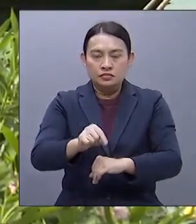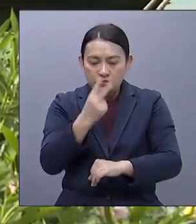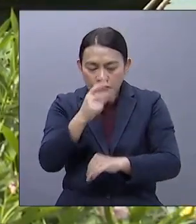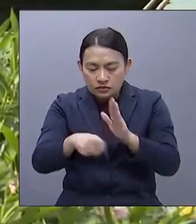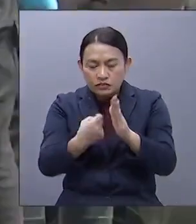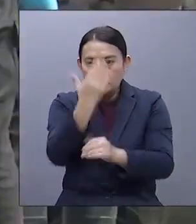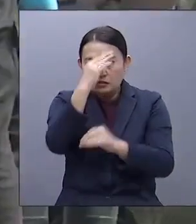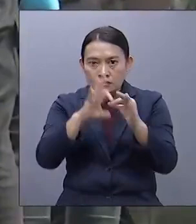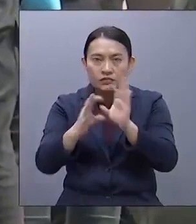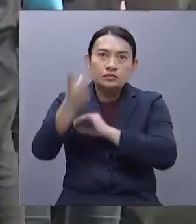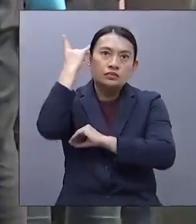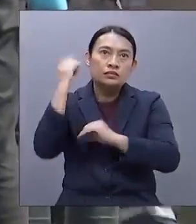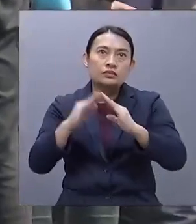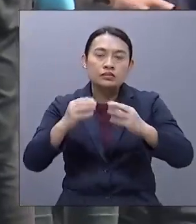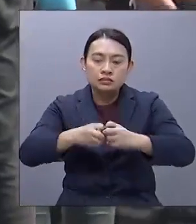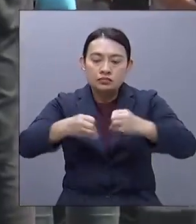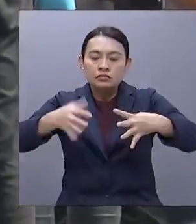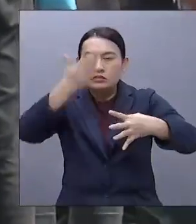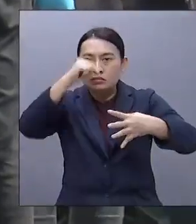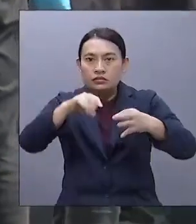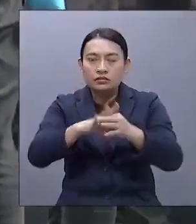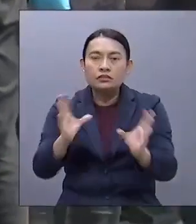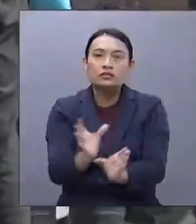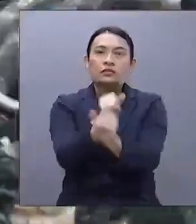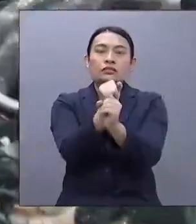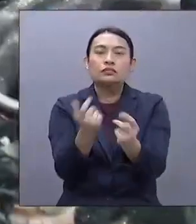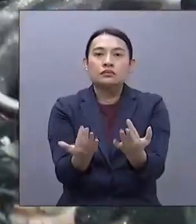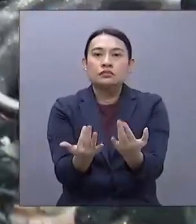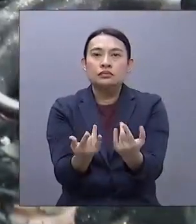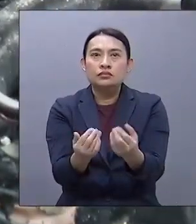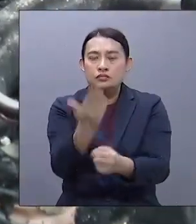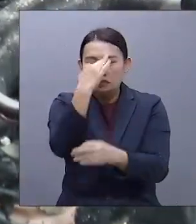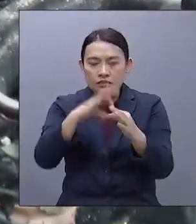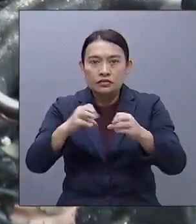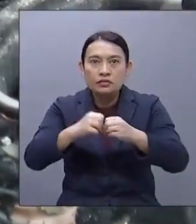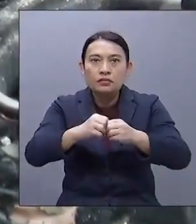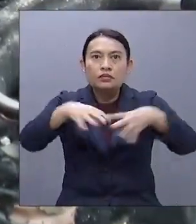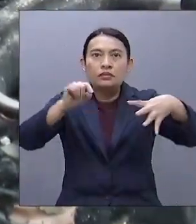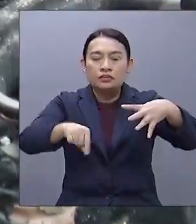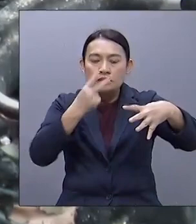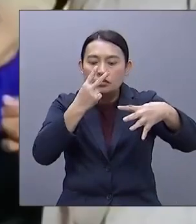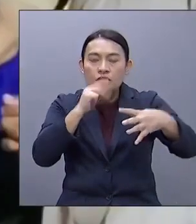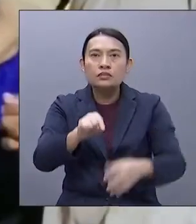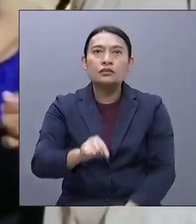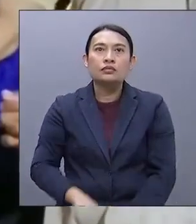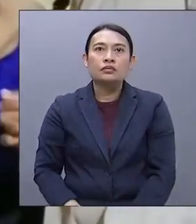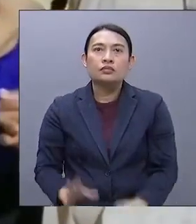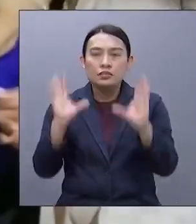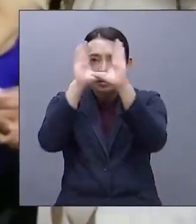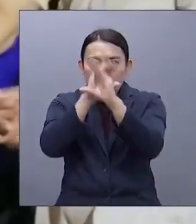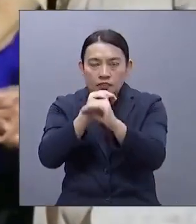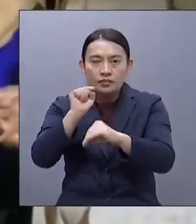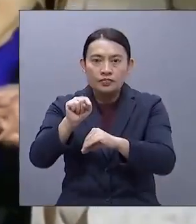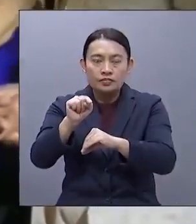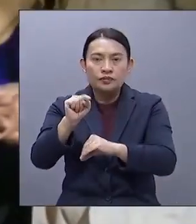ตุแล้วตั้งแต่เมื่อวานนี้ครับซึ่งต้องรอผลสรุปสาเหตุของการเกิดระเบิดครั้งนี้อย่างเป็นทางการอีกครั้งขณะที่เมื่อคืนนี้นะครับเวลาประมา